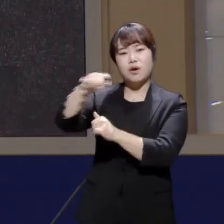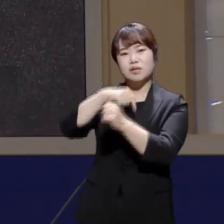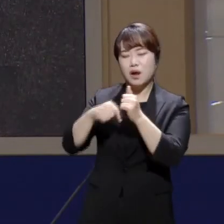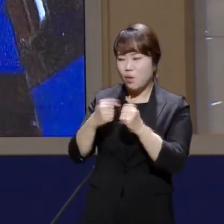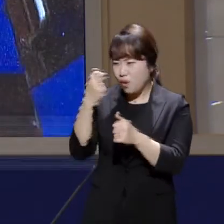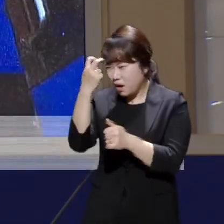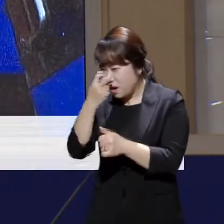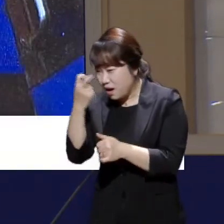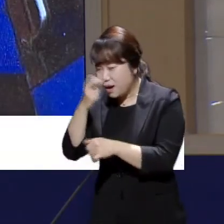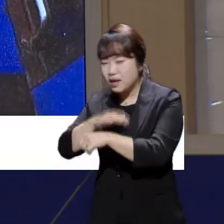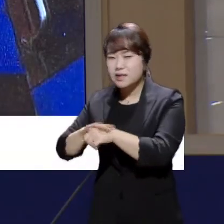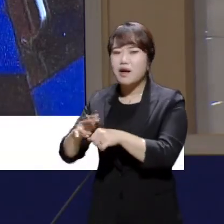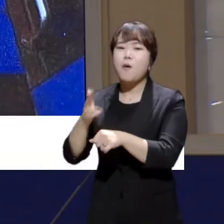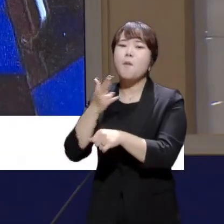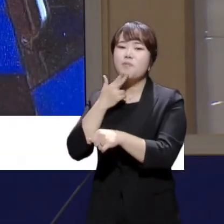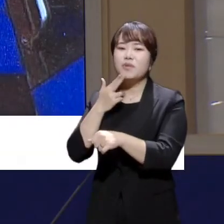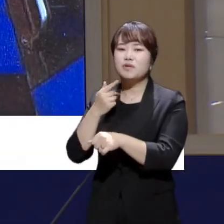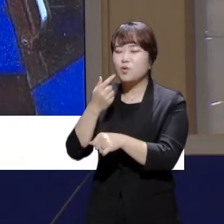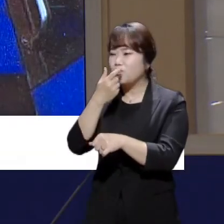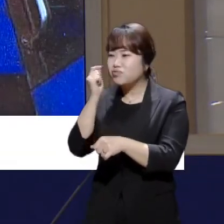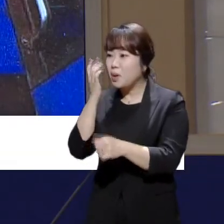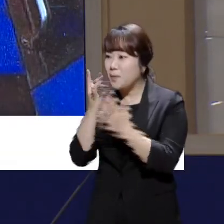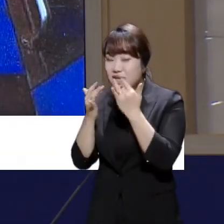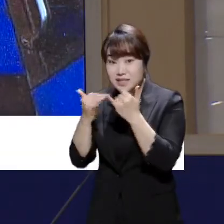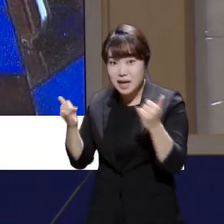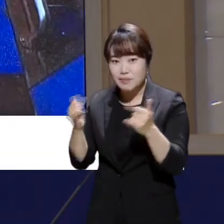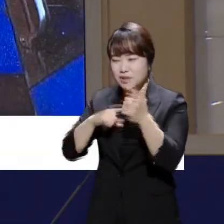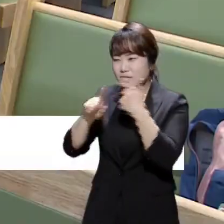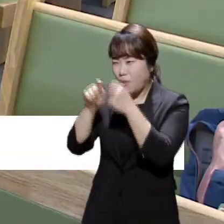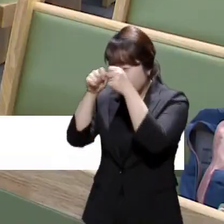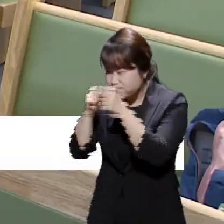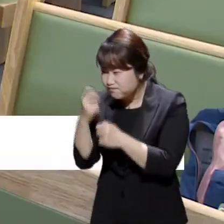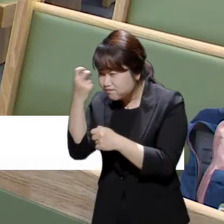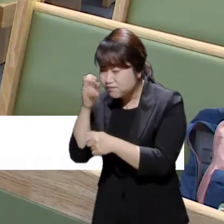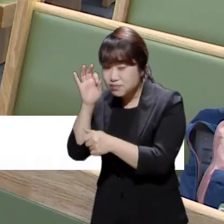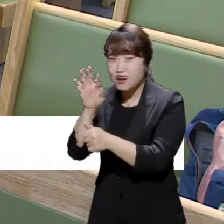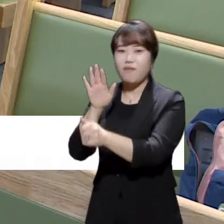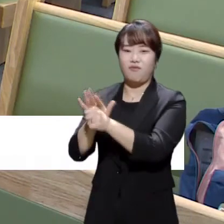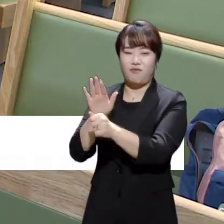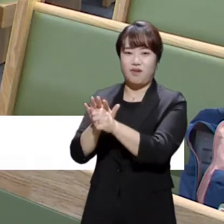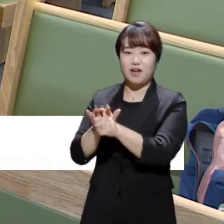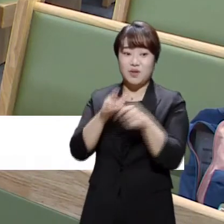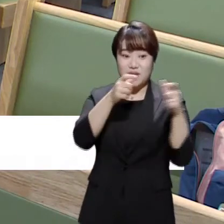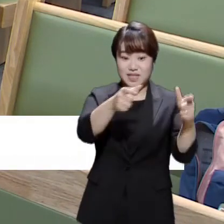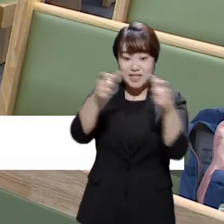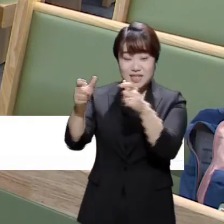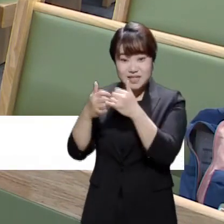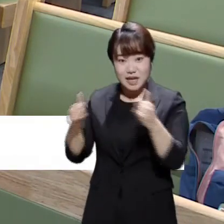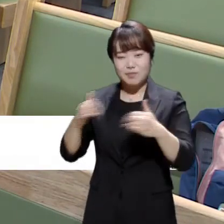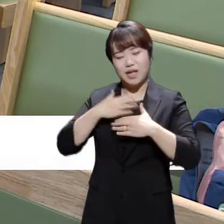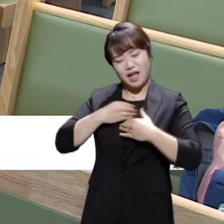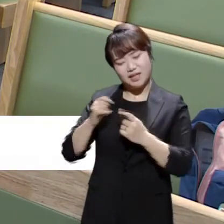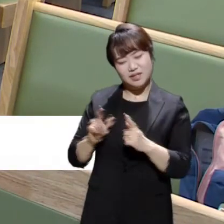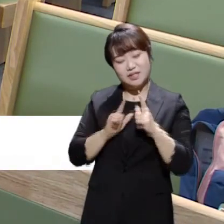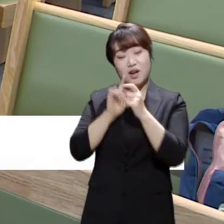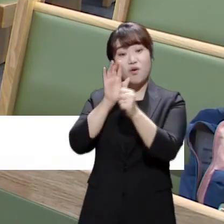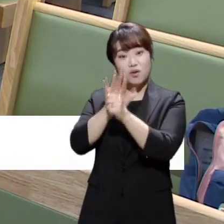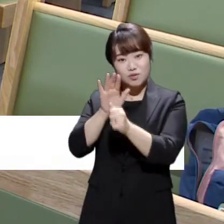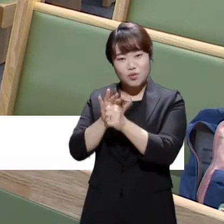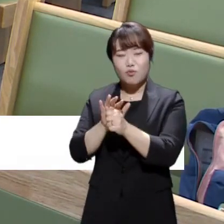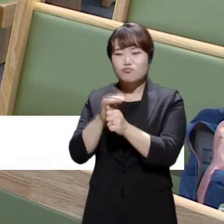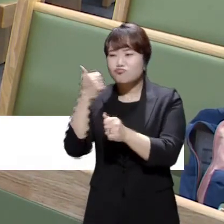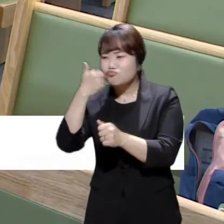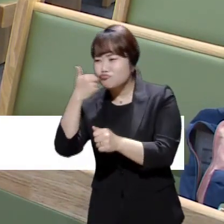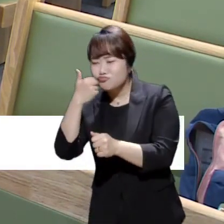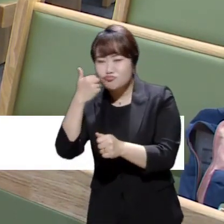못했던 소외계층이나 취약계층들이 있다는 걸 확인했습니다. 그래서 지역의 모든 사람들이 안전하게 생활할 수 있는 체계가